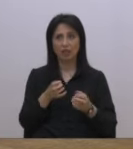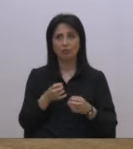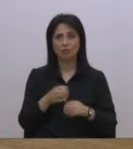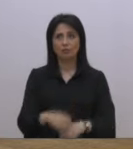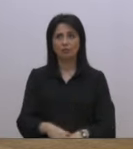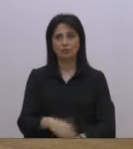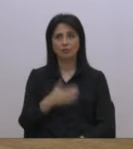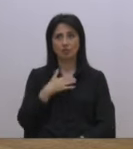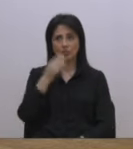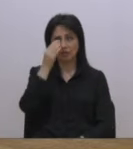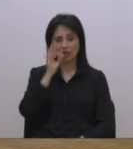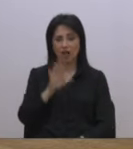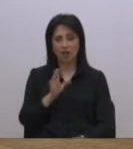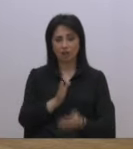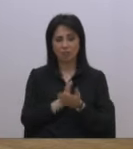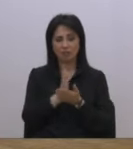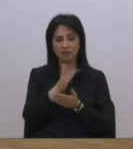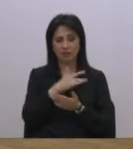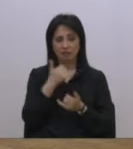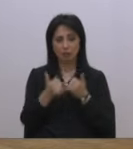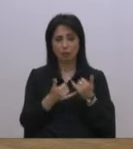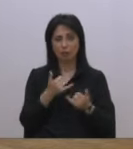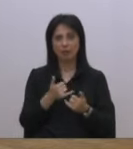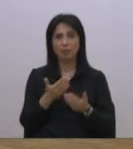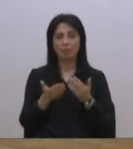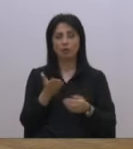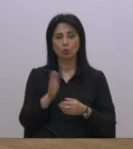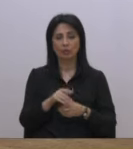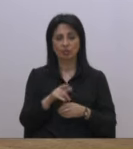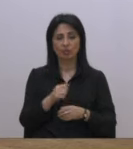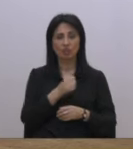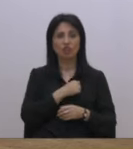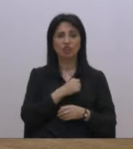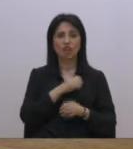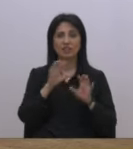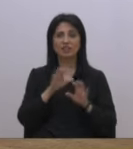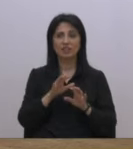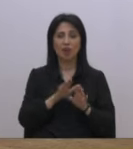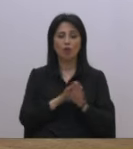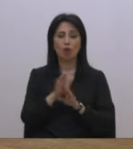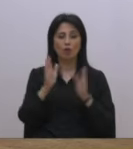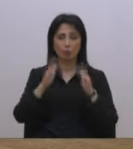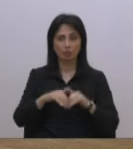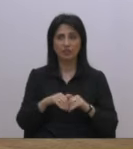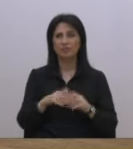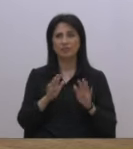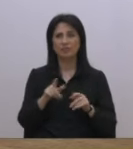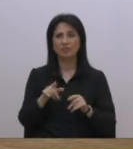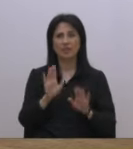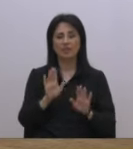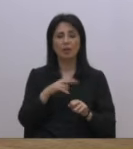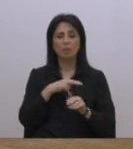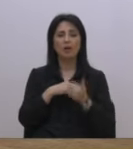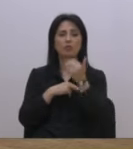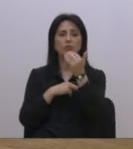და ჩემი აზრით არასწორ მიზანს ემსახურებოდა ეს და მითუმეტეს რა ვიცი ჯარის კანონზე რო ქორმი ჩავარდა და ასე შემდეგ. მე მგონი ეს არის